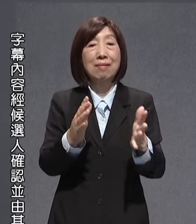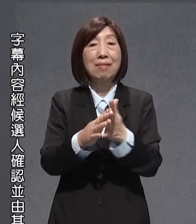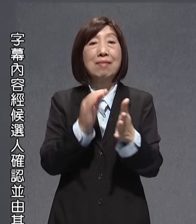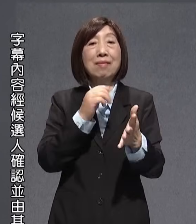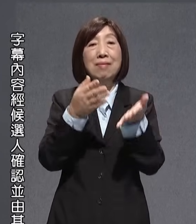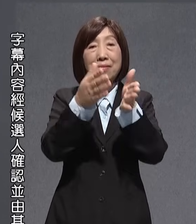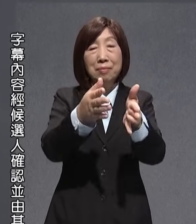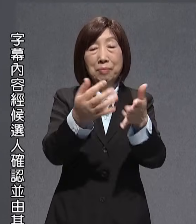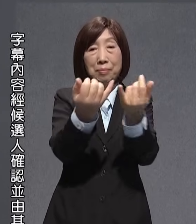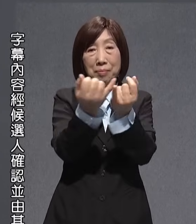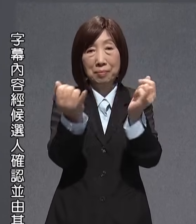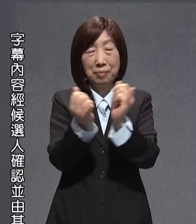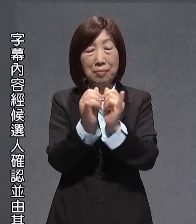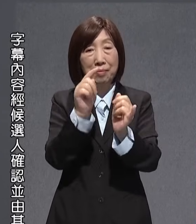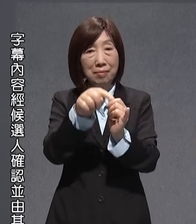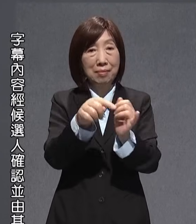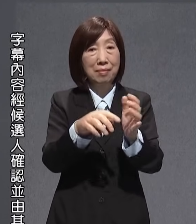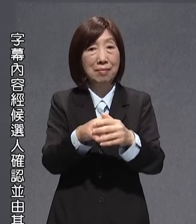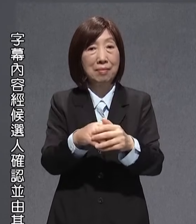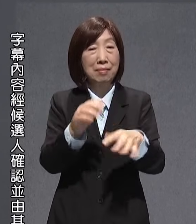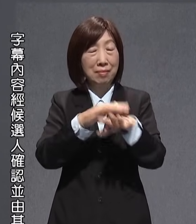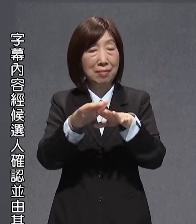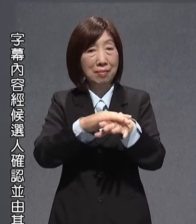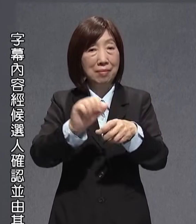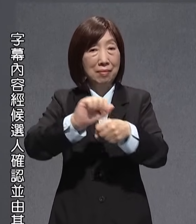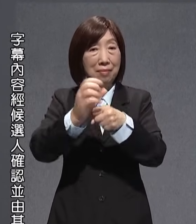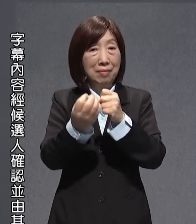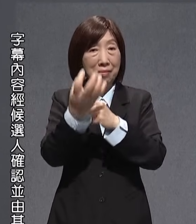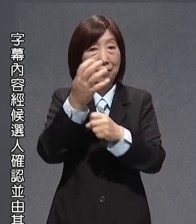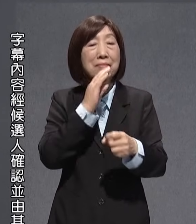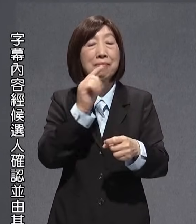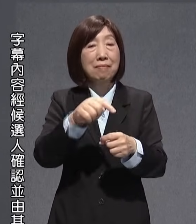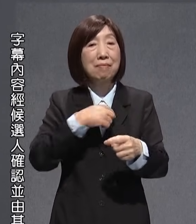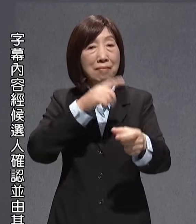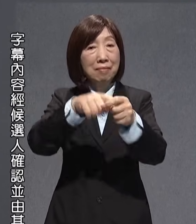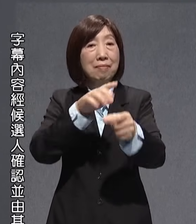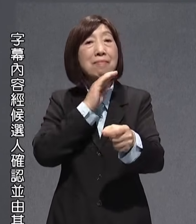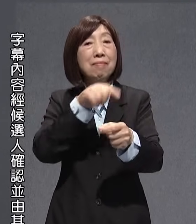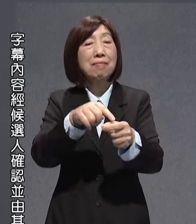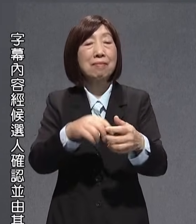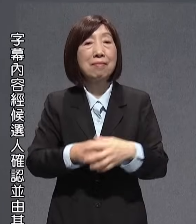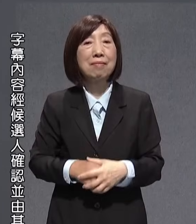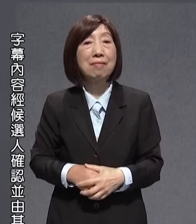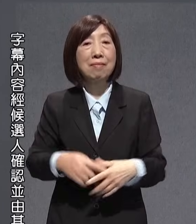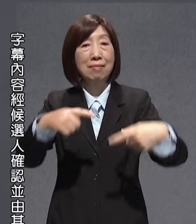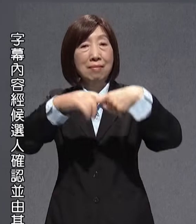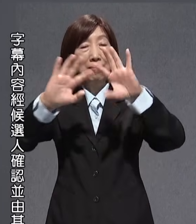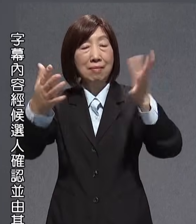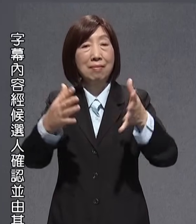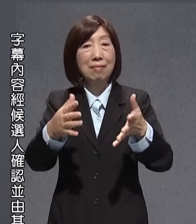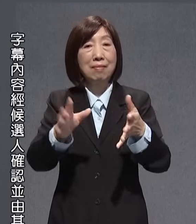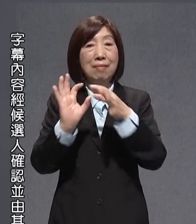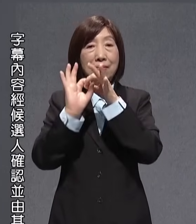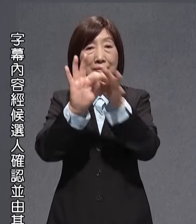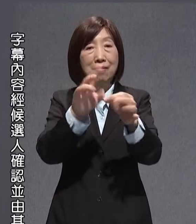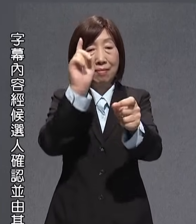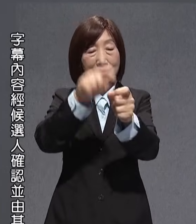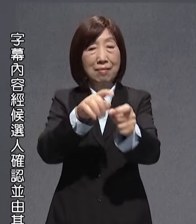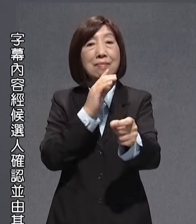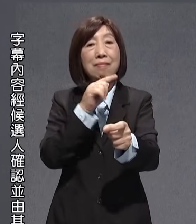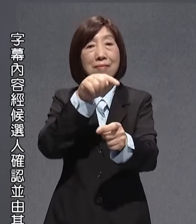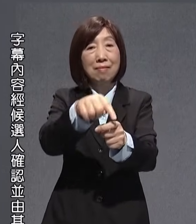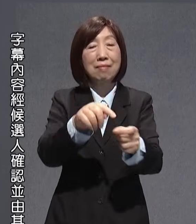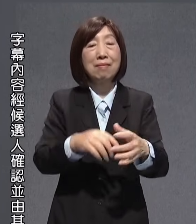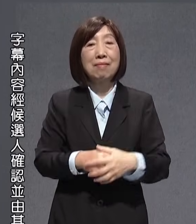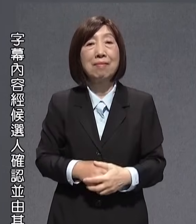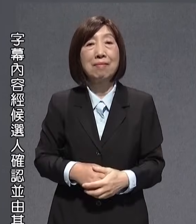在女性隔1/3快更加管的，这是我的目标。我要达到联合国永续发展目标